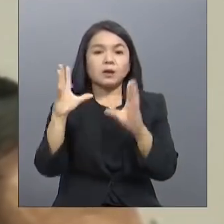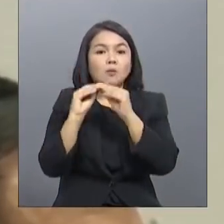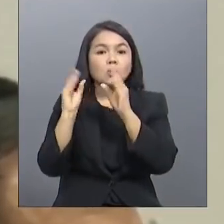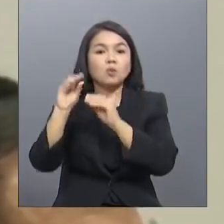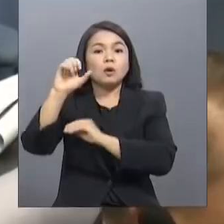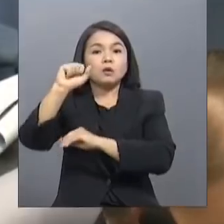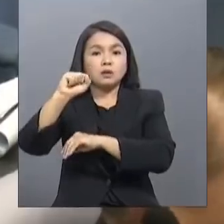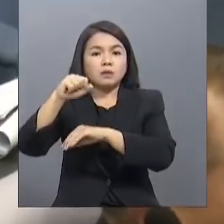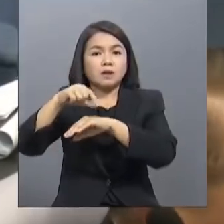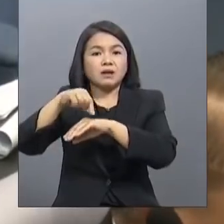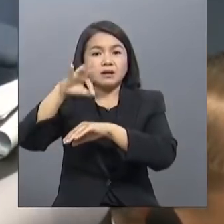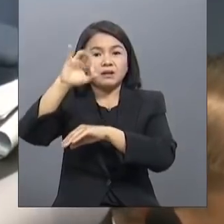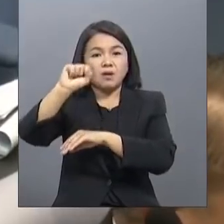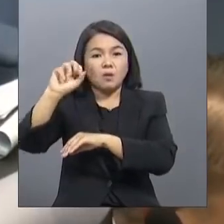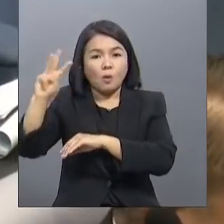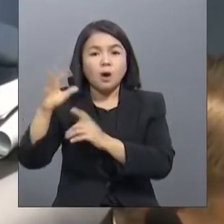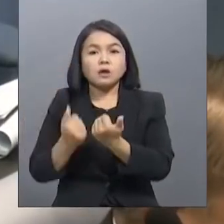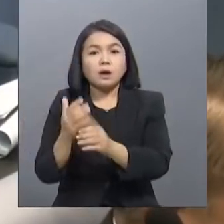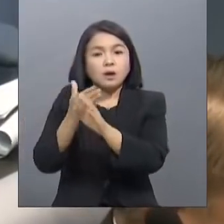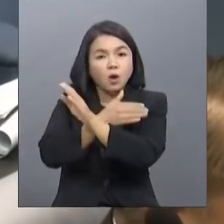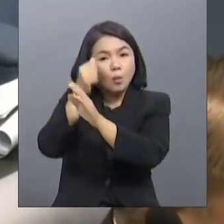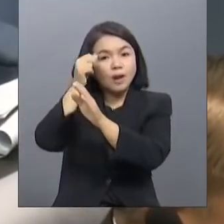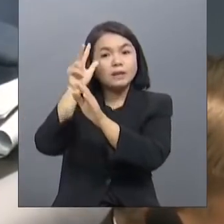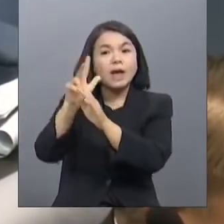ธิสภาครั้งถัดไปจะแจ้งล่วงหน้าก่อน 3 วันค่ะ